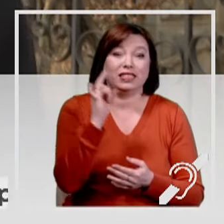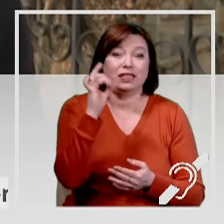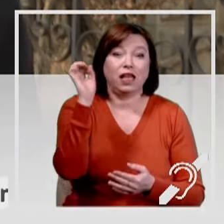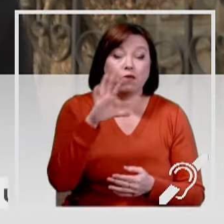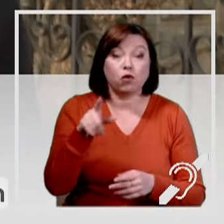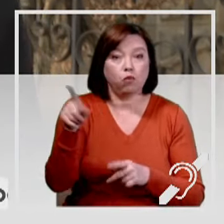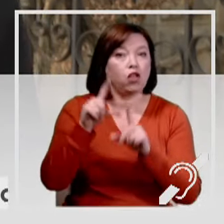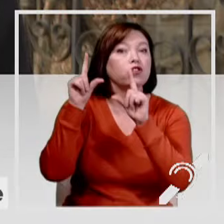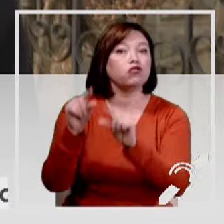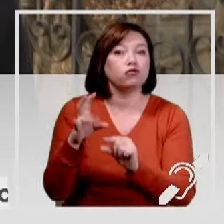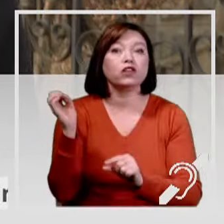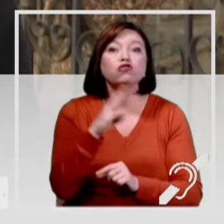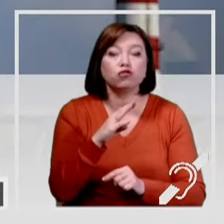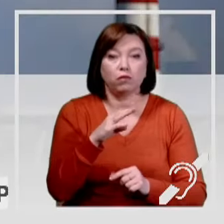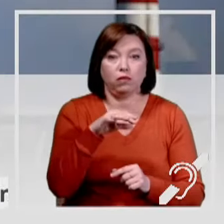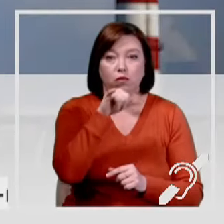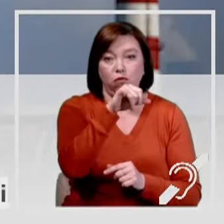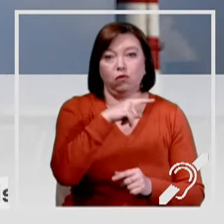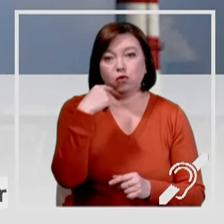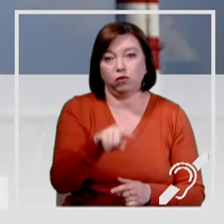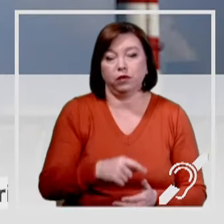decât cel din contract cu Gazprom.